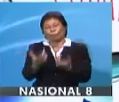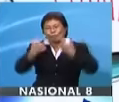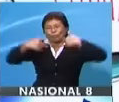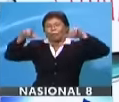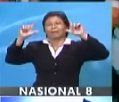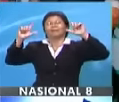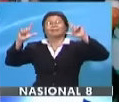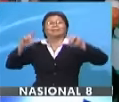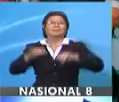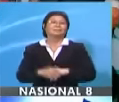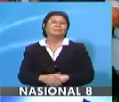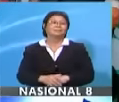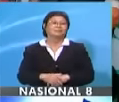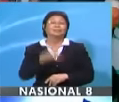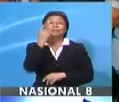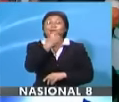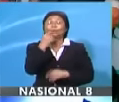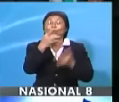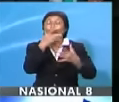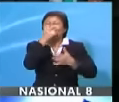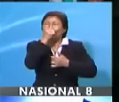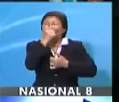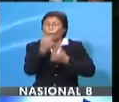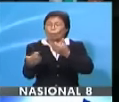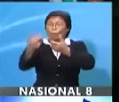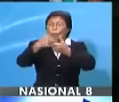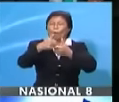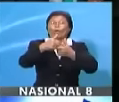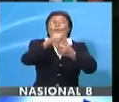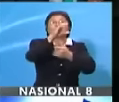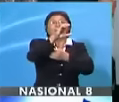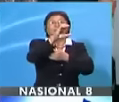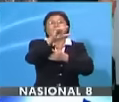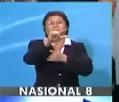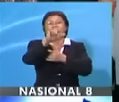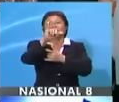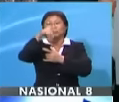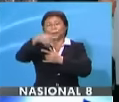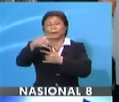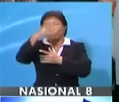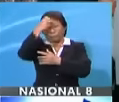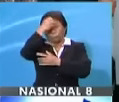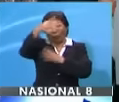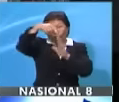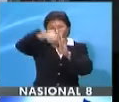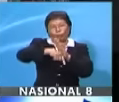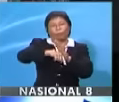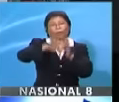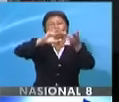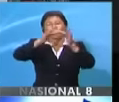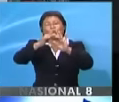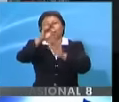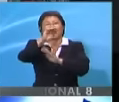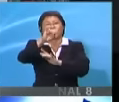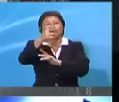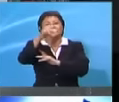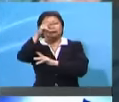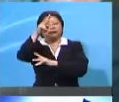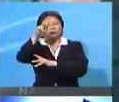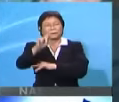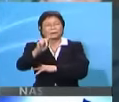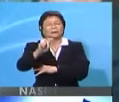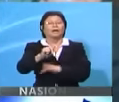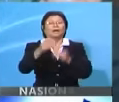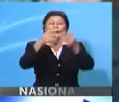ini. Mana-mana pihak berminat untuk menyertai program CGIP itu boleh mendapat maklumat lanjut di laman Sesawang MIT. Program